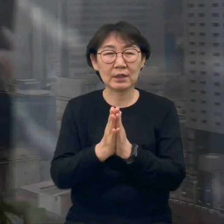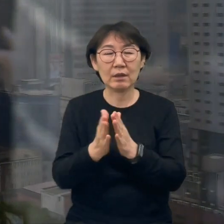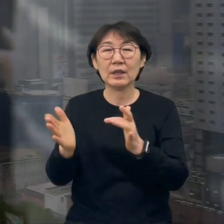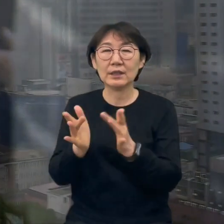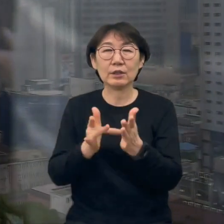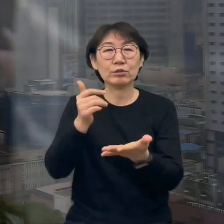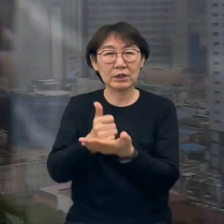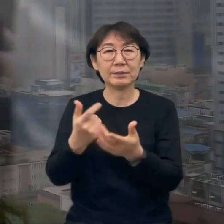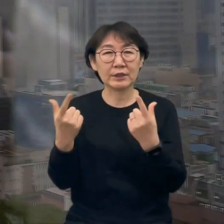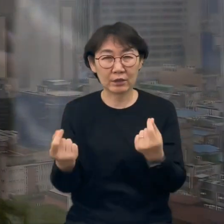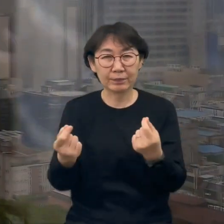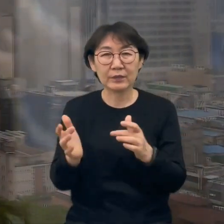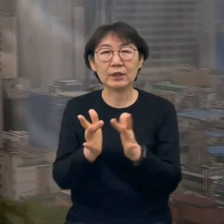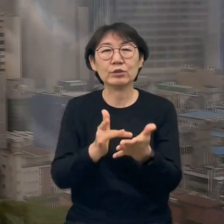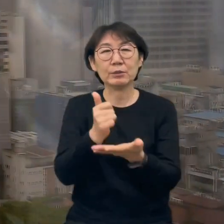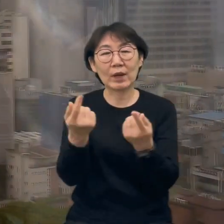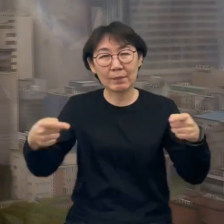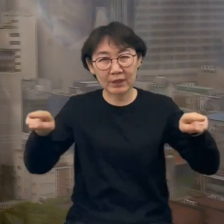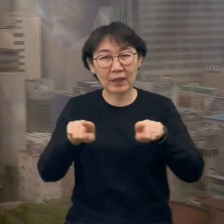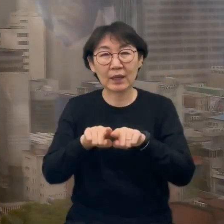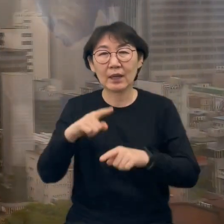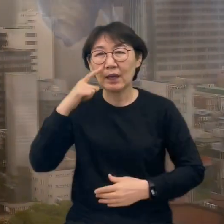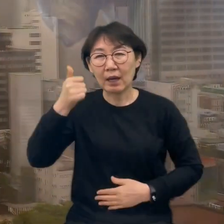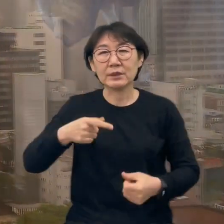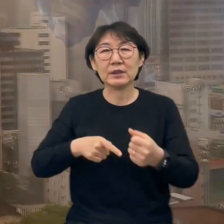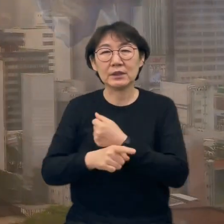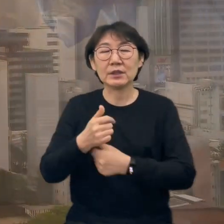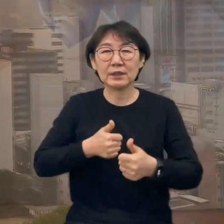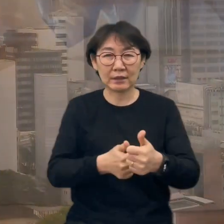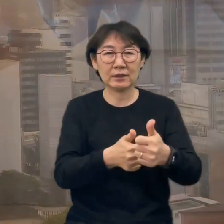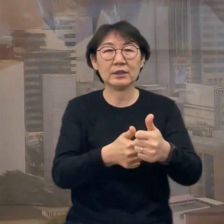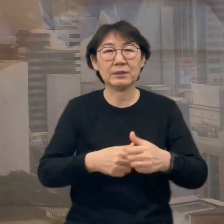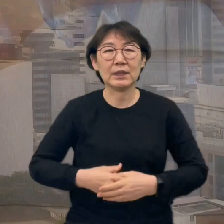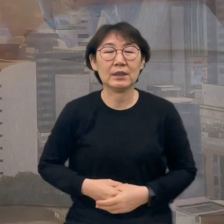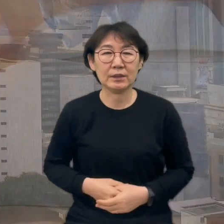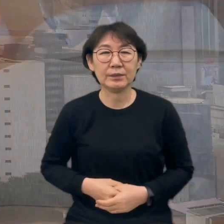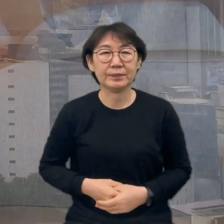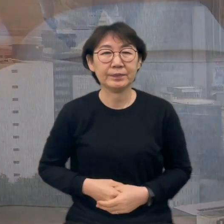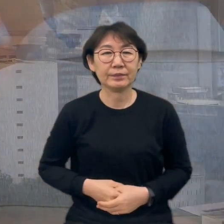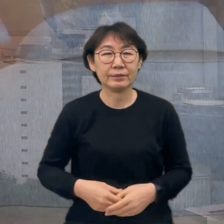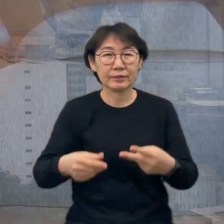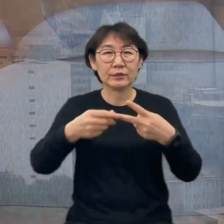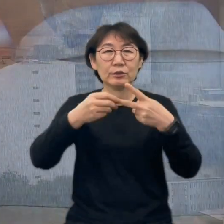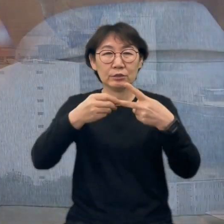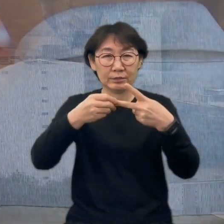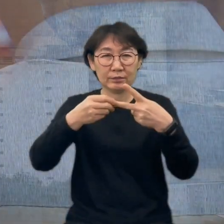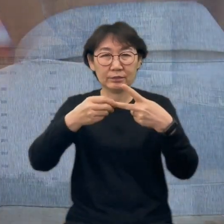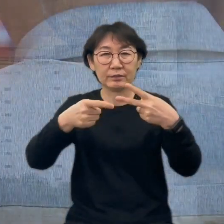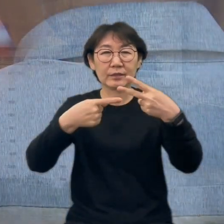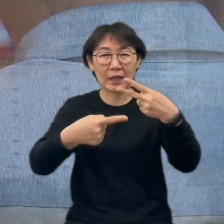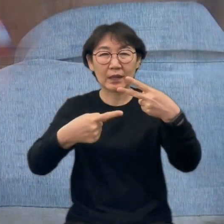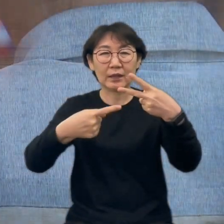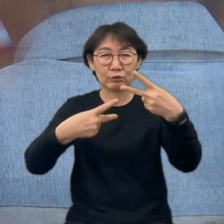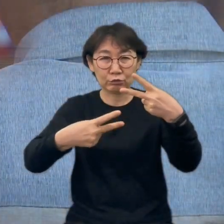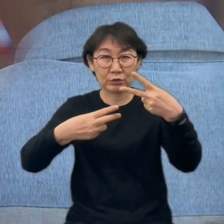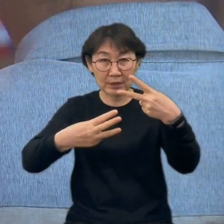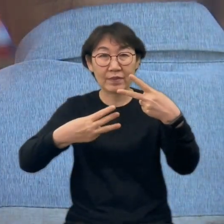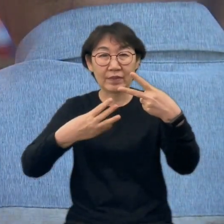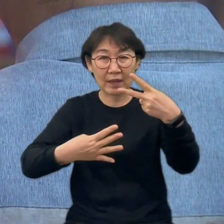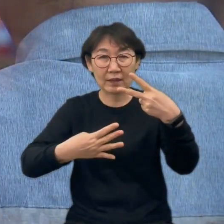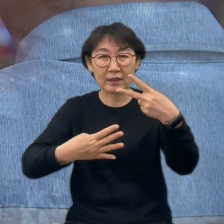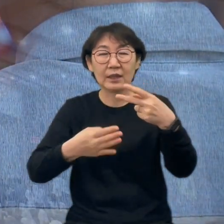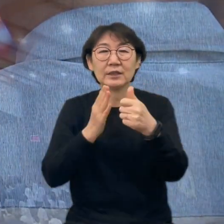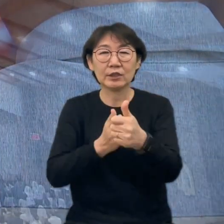기도하면서 예수님처럼 또한 예수님과 함께 아버지의 뜻을 따르는 것입니다. 그 다음